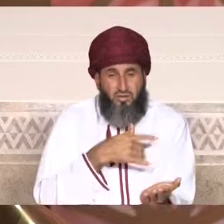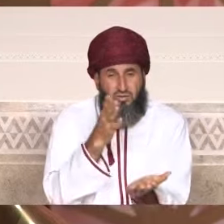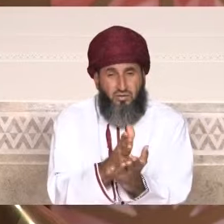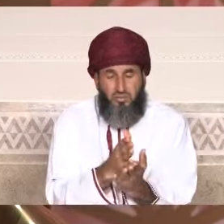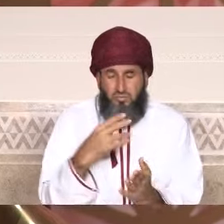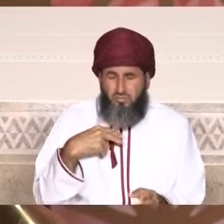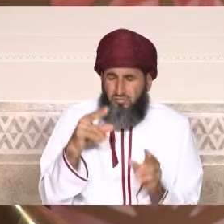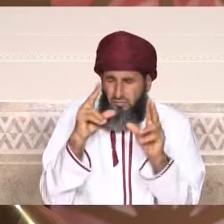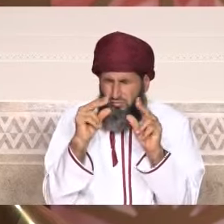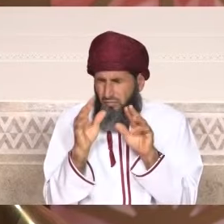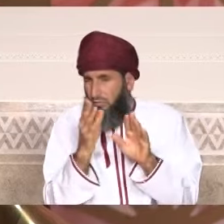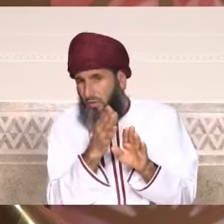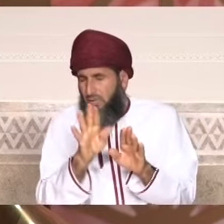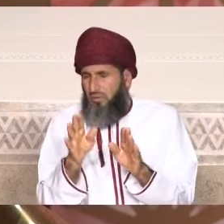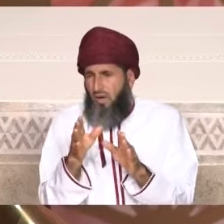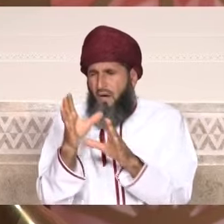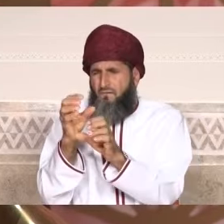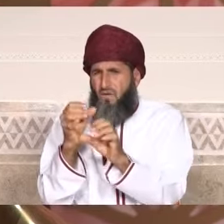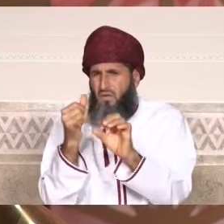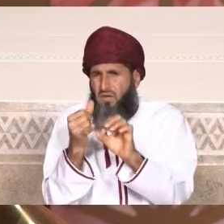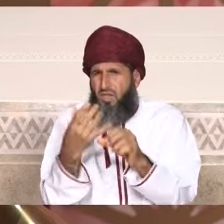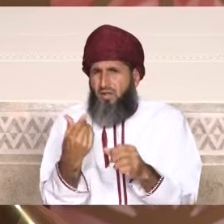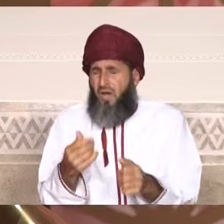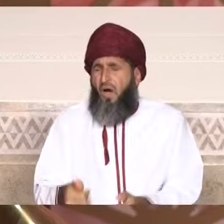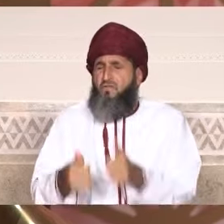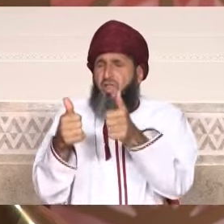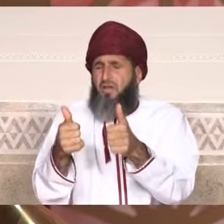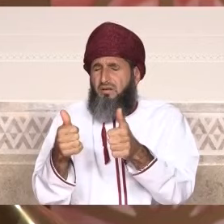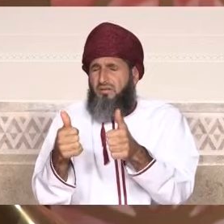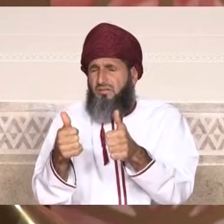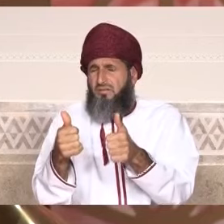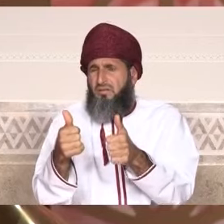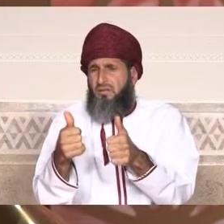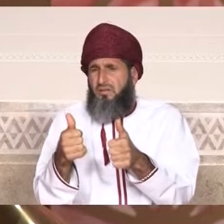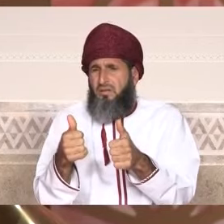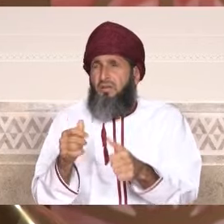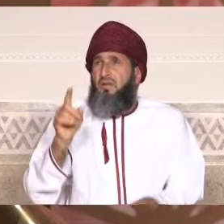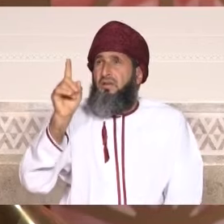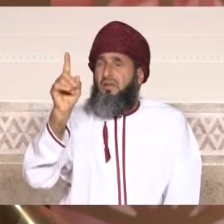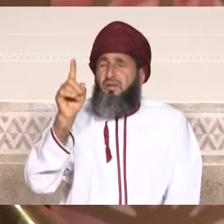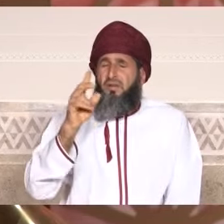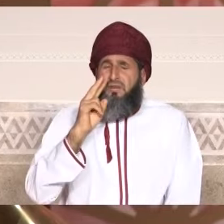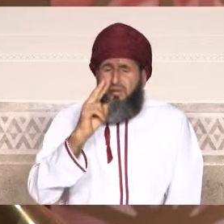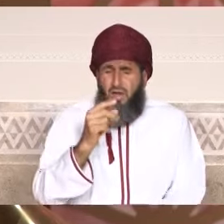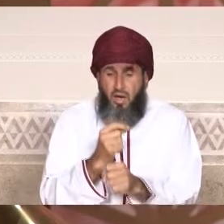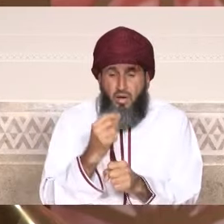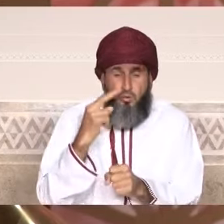أبصارهم ويحفظوا فروجهم ذلك أزكى لهم إن الله كان بما